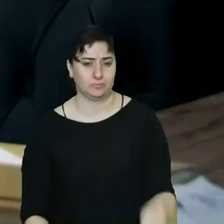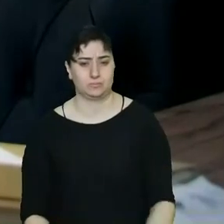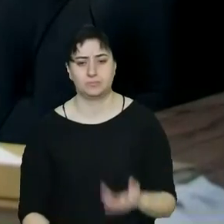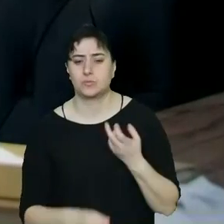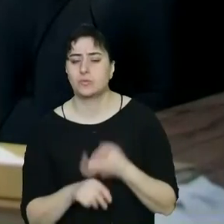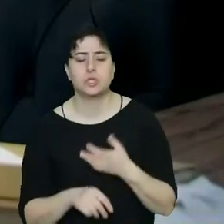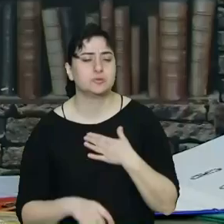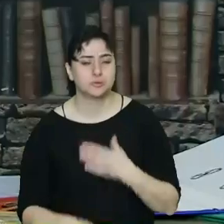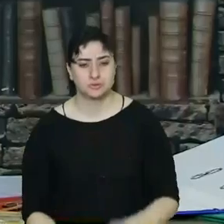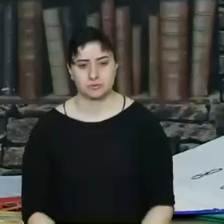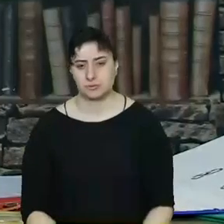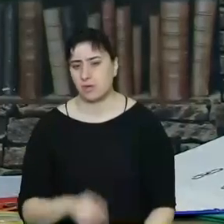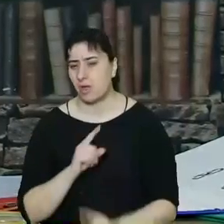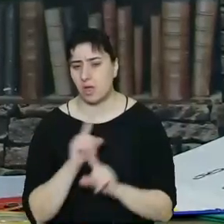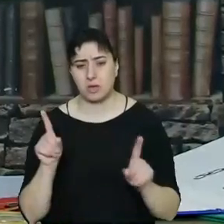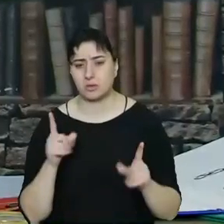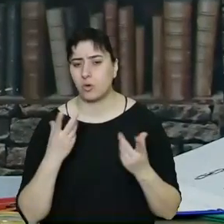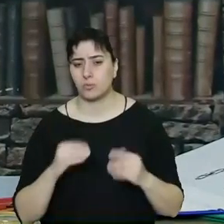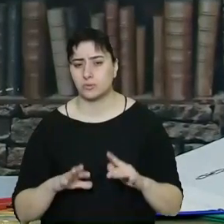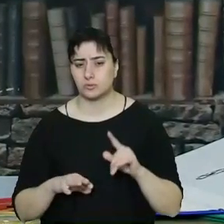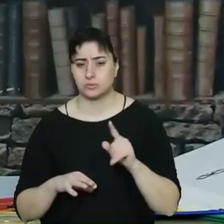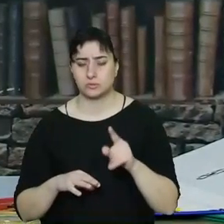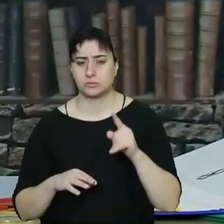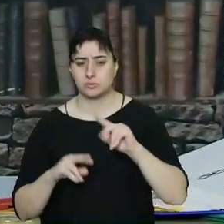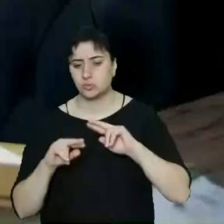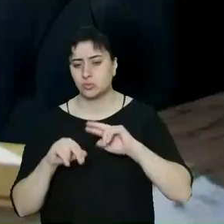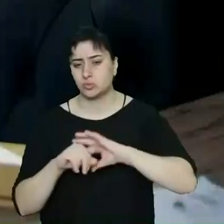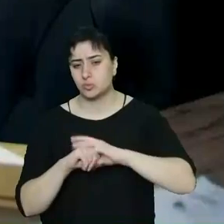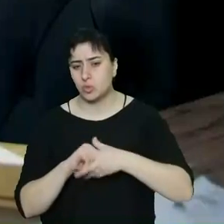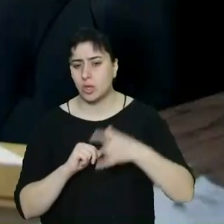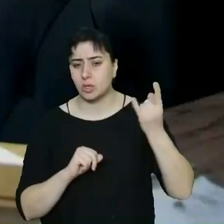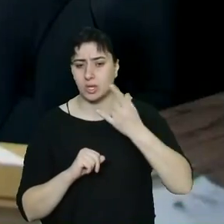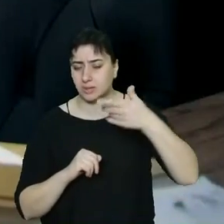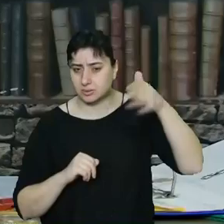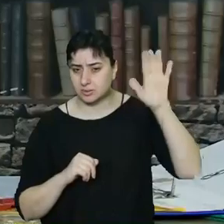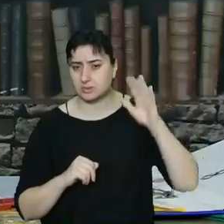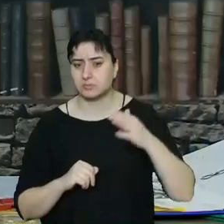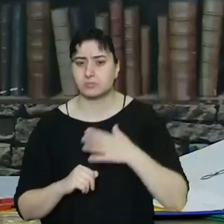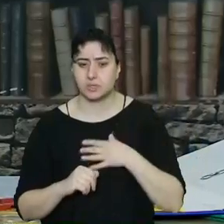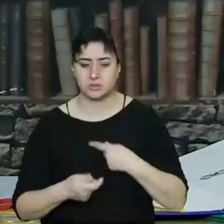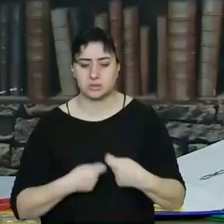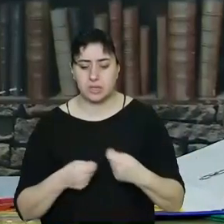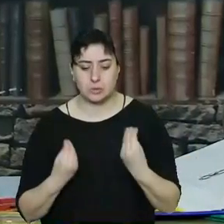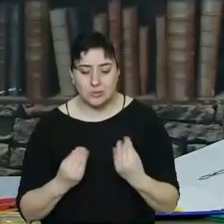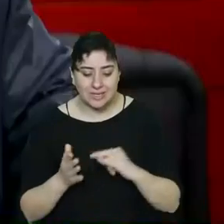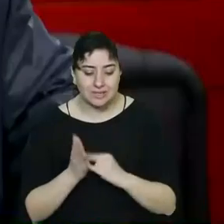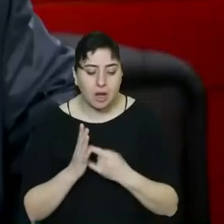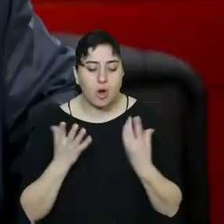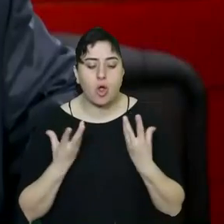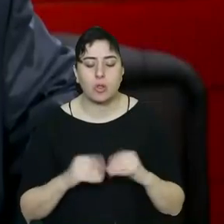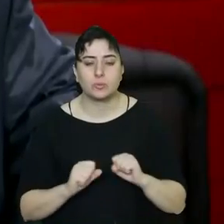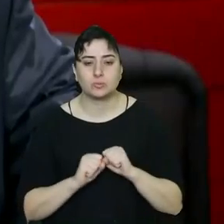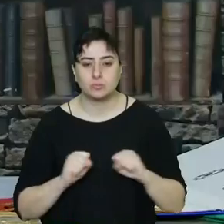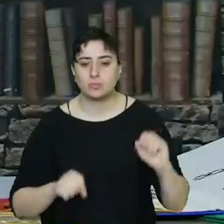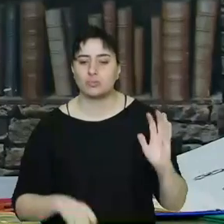oldun Marshmallow'um. Hayır. Siz dünya turuna çıktığınız zaman ben şirketi iyi idare edemedim.